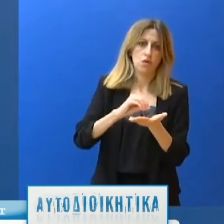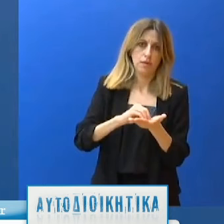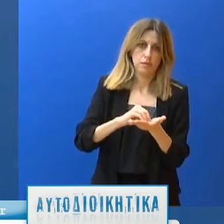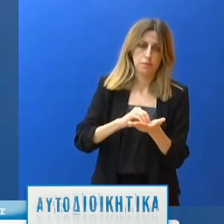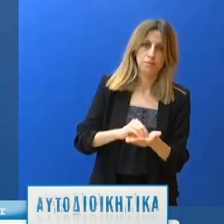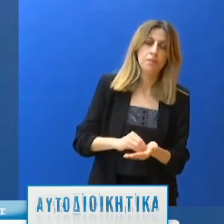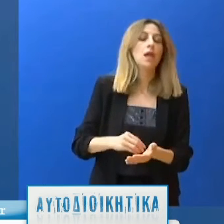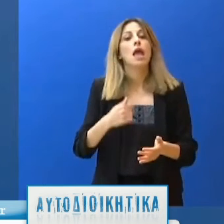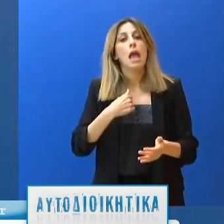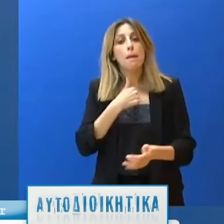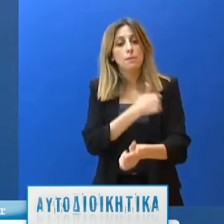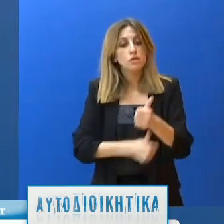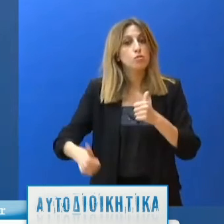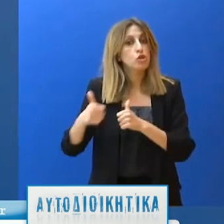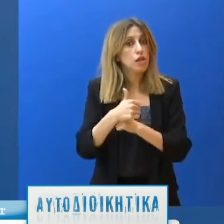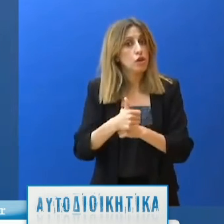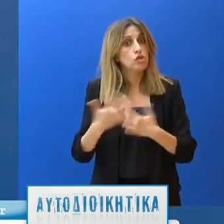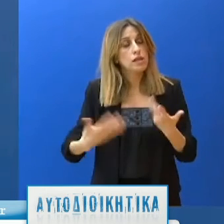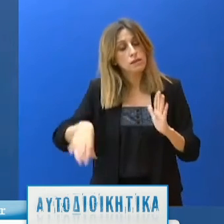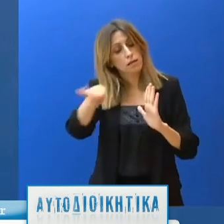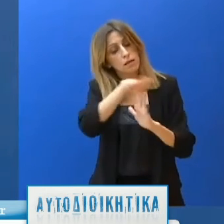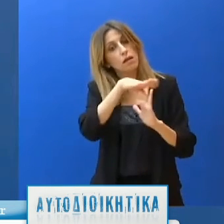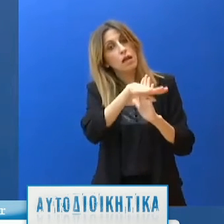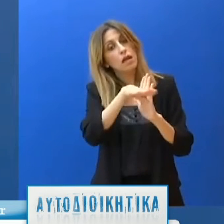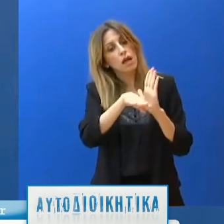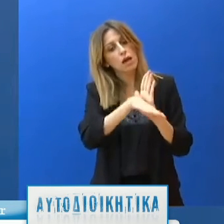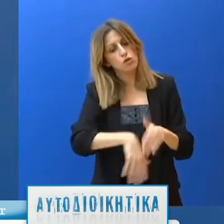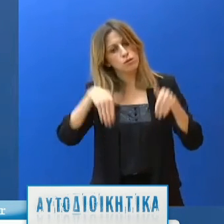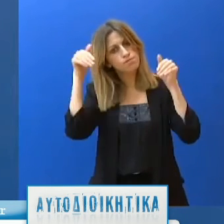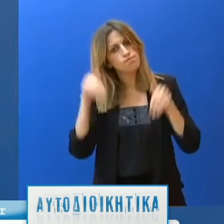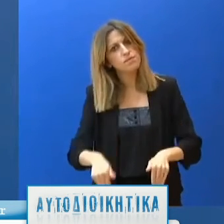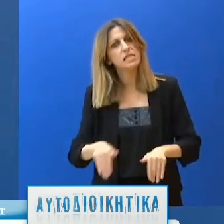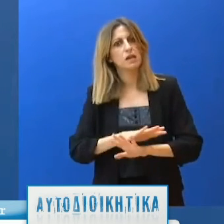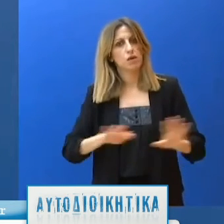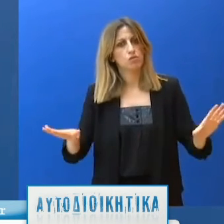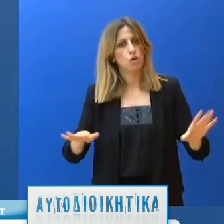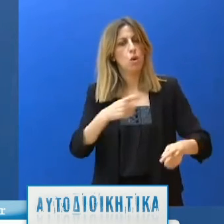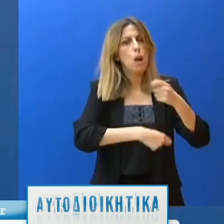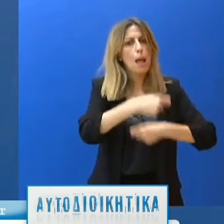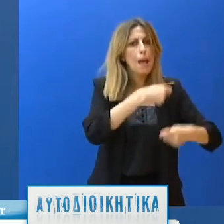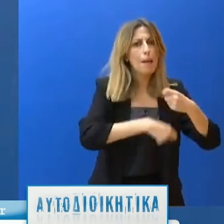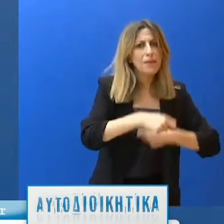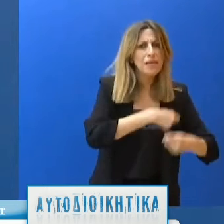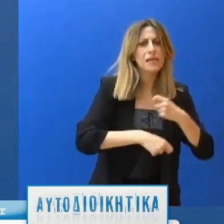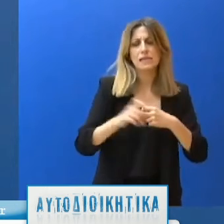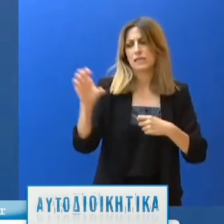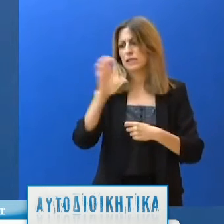μέγιστη προσοχή στην τήρηση των υγειονομικών πρωτοκόλων για τη λειτουργία των τουριστικών επιχειρήσεων και τη μεταφορά των